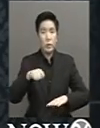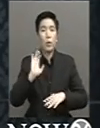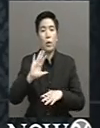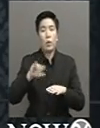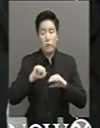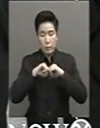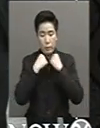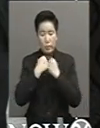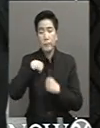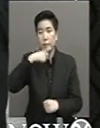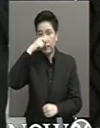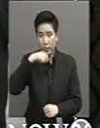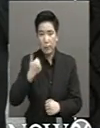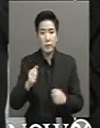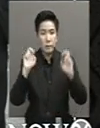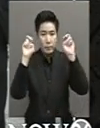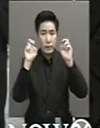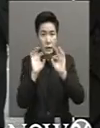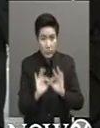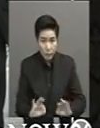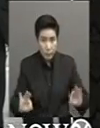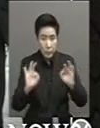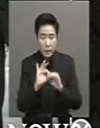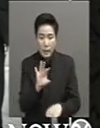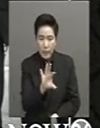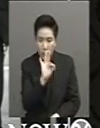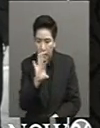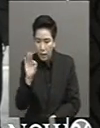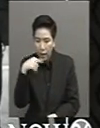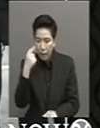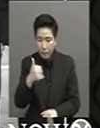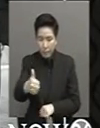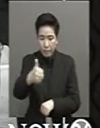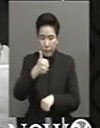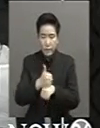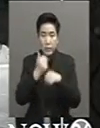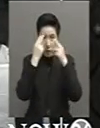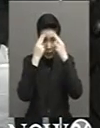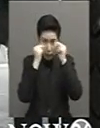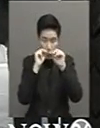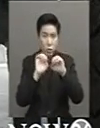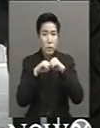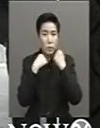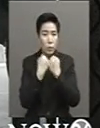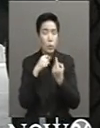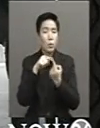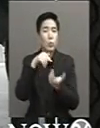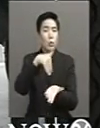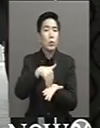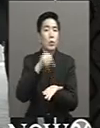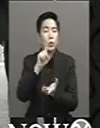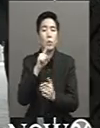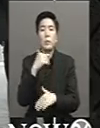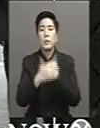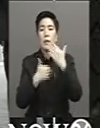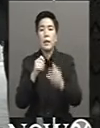ยวาระสำคัญก็คือการเลือกนายกสมาคมจัดกันที่ห้องประชุมชั้น2ศูนย์พัฒนากีฬาเทนนิส